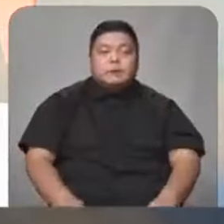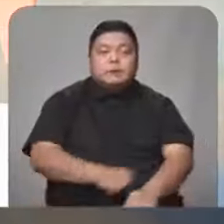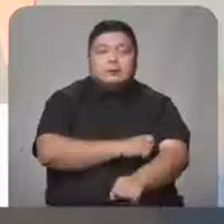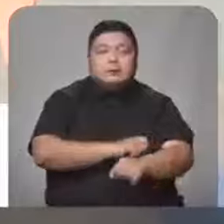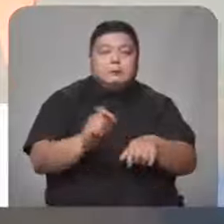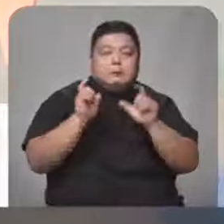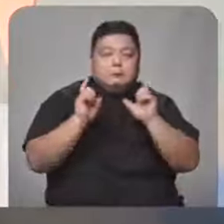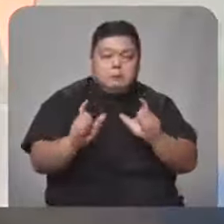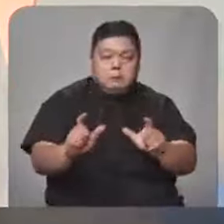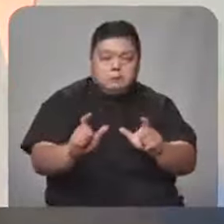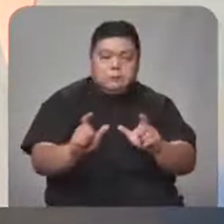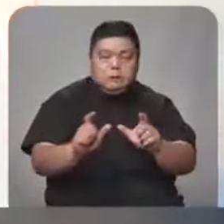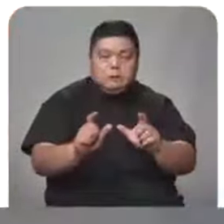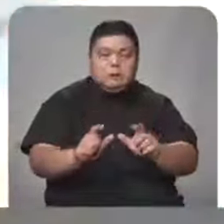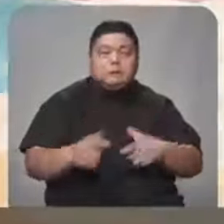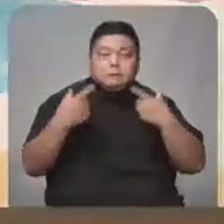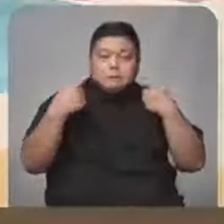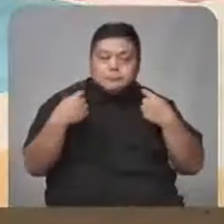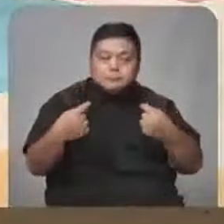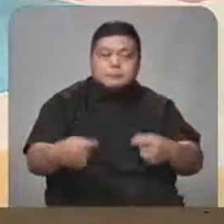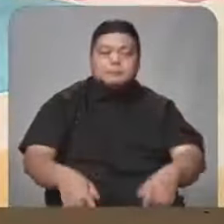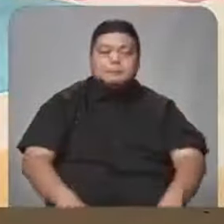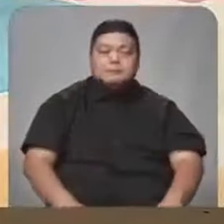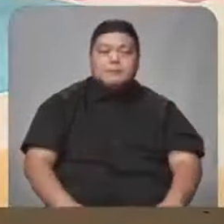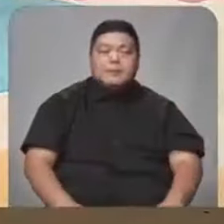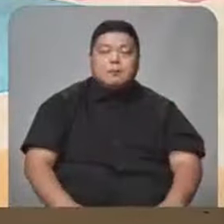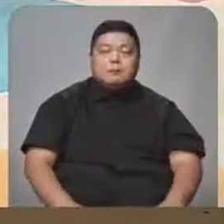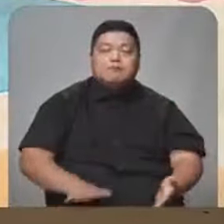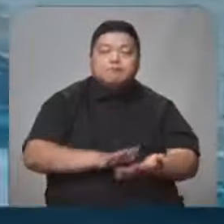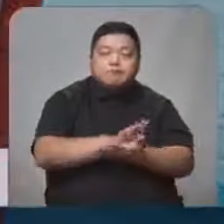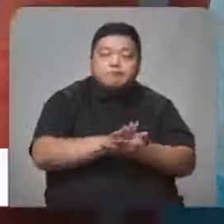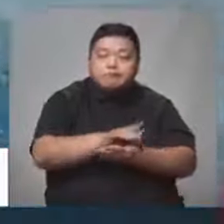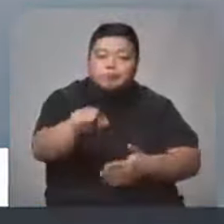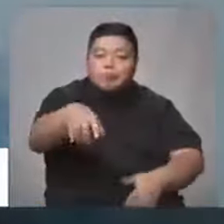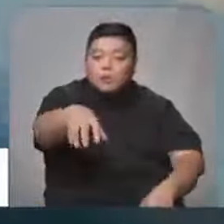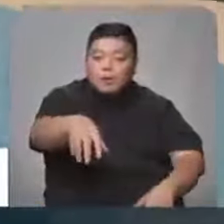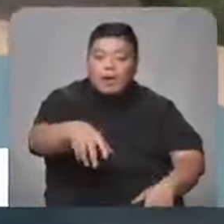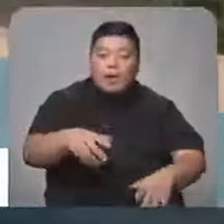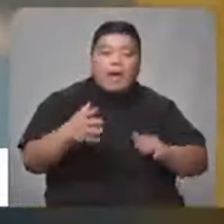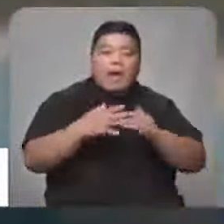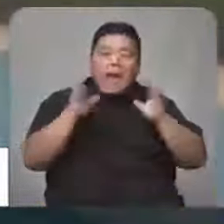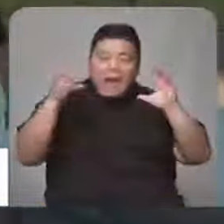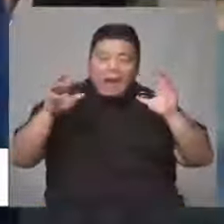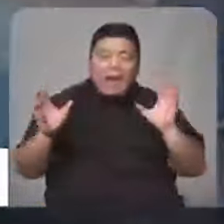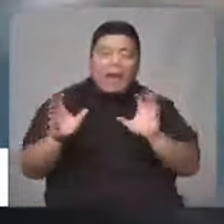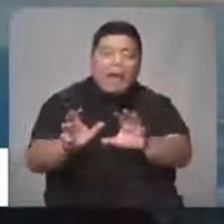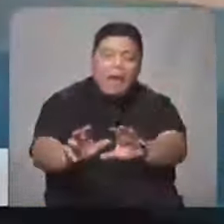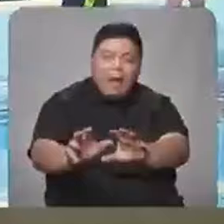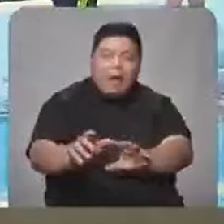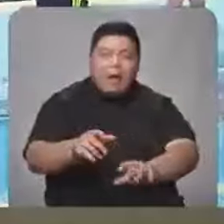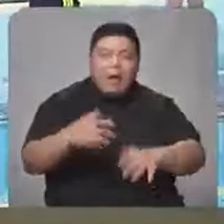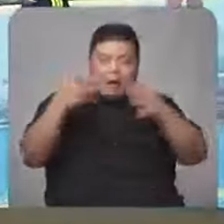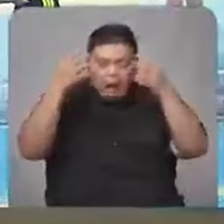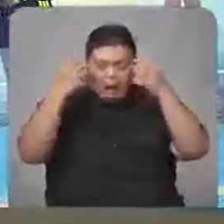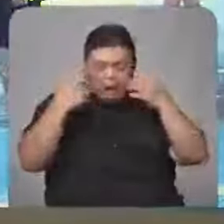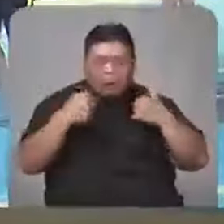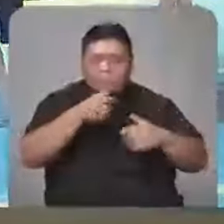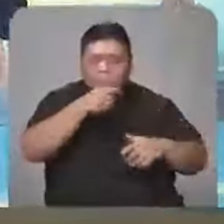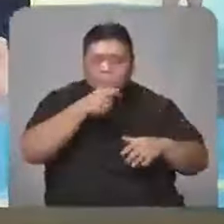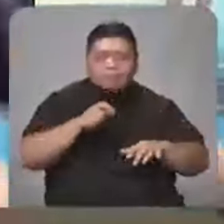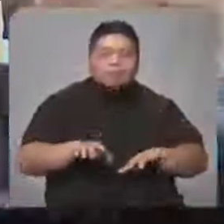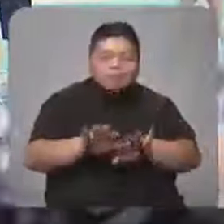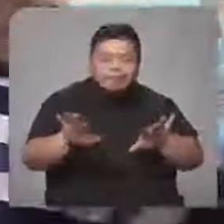지역에서 계속되고 있습니다 도심 물놀이장은 방학을 맞은 아이들로 북적입니다 더위의 질세라 물놀이